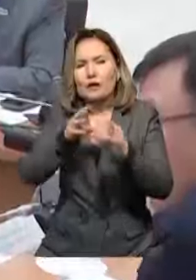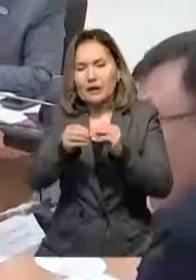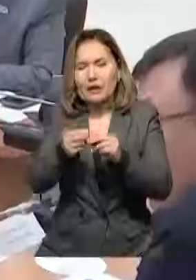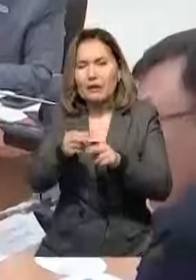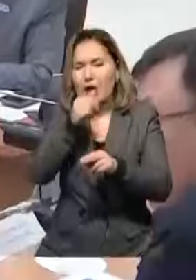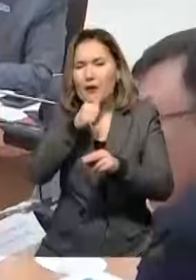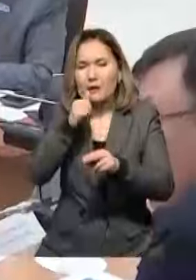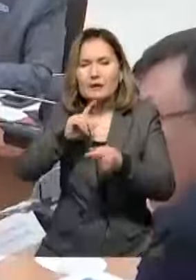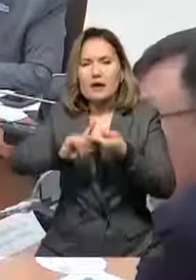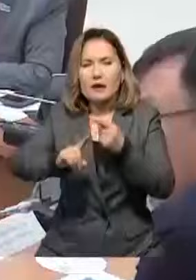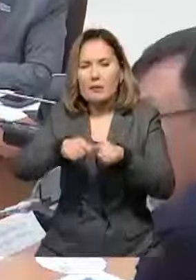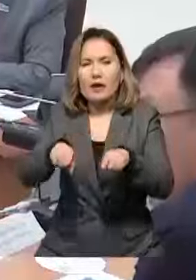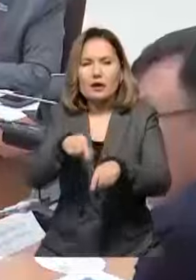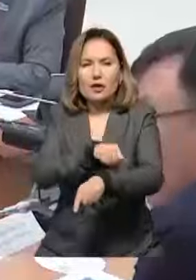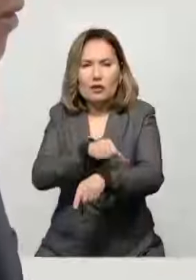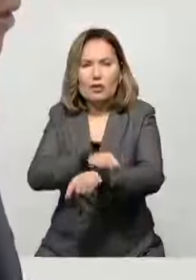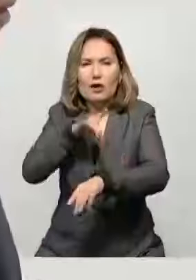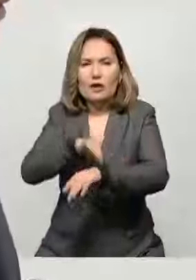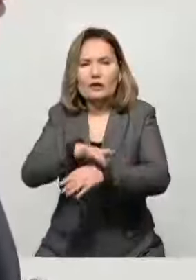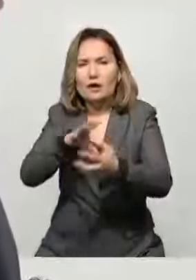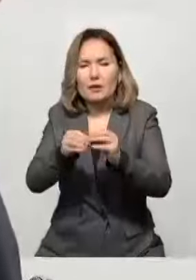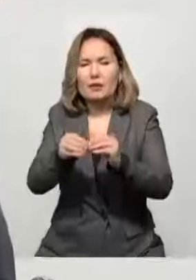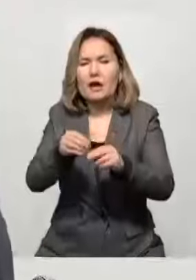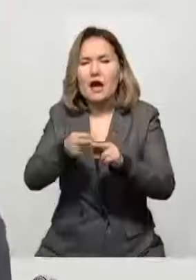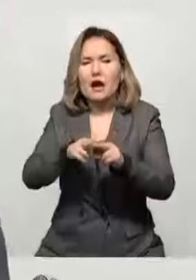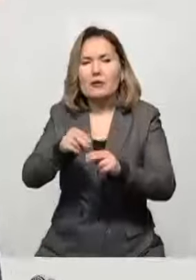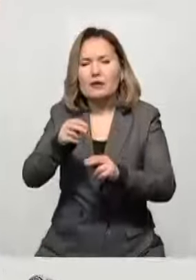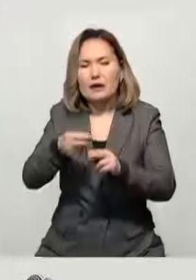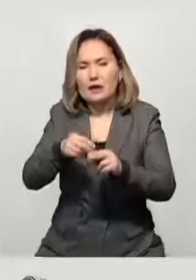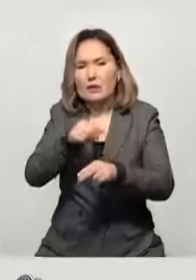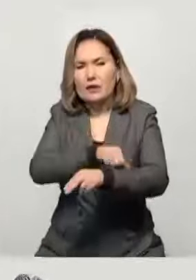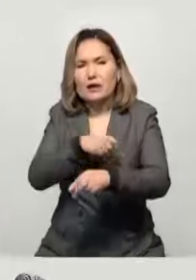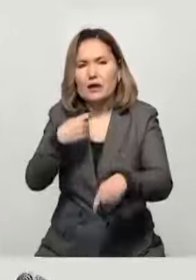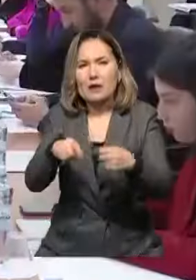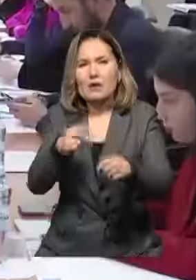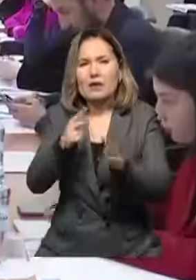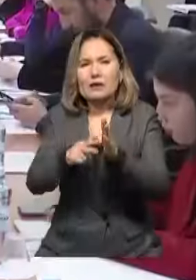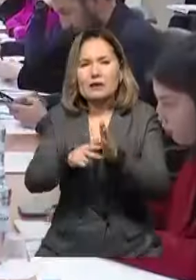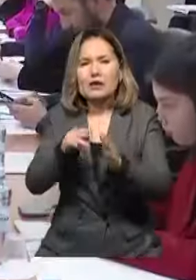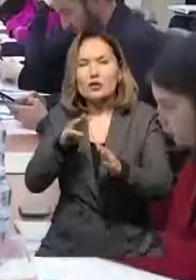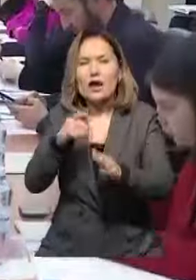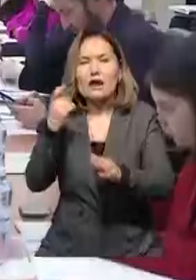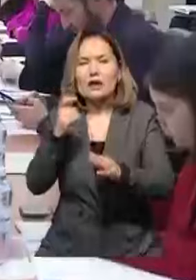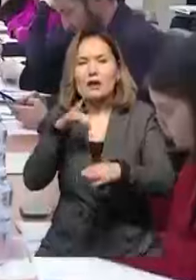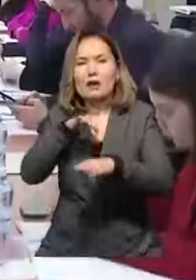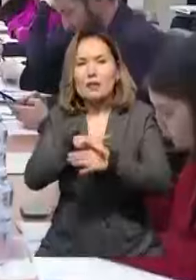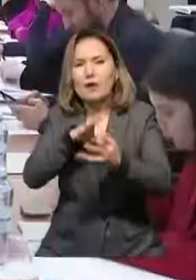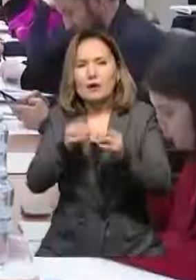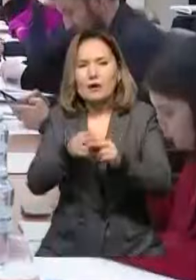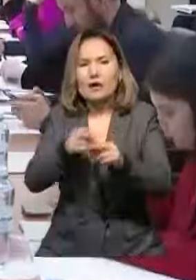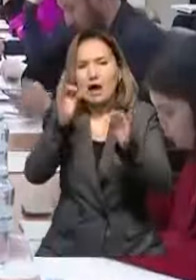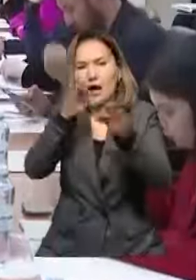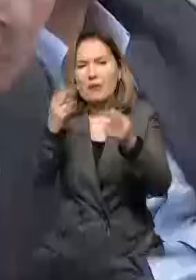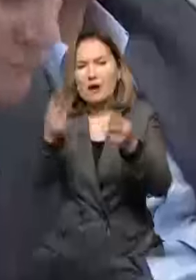ұйымдасқан қылмыстық топтың жолы кесілген. Нәтижесінде есірткі өндірісінде қолданылатын 80 тонна химиялық заттар тәркіленді. Сондай-ақ